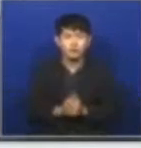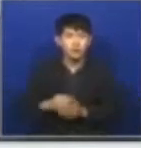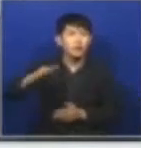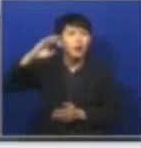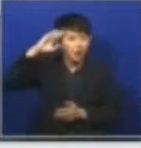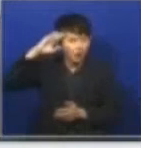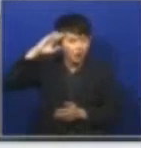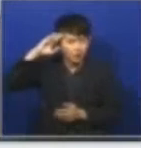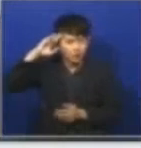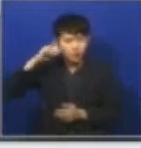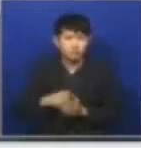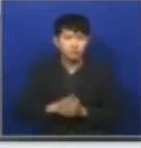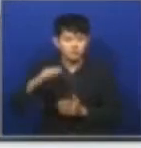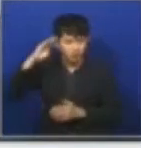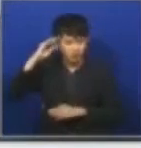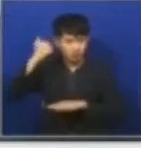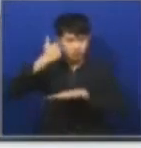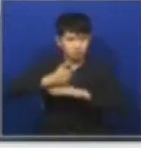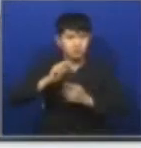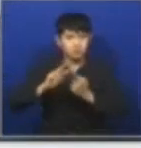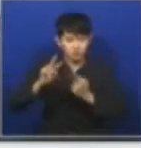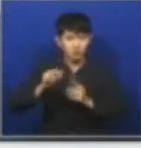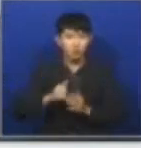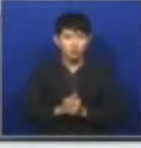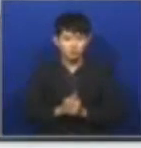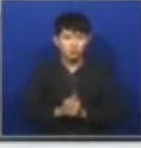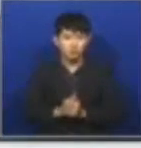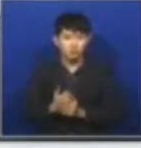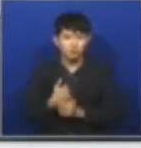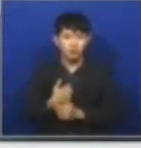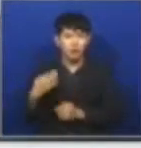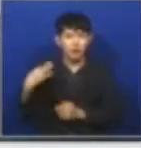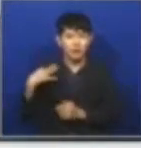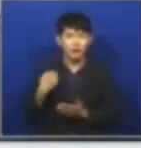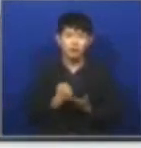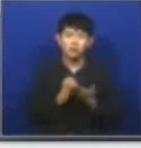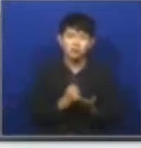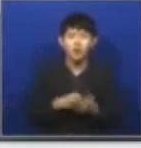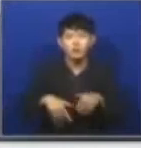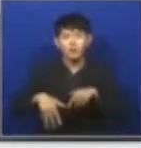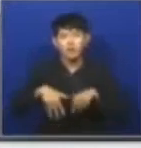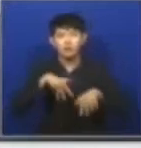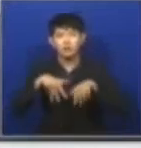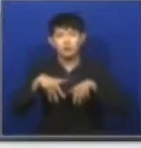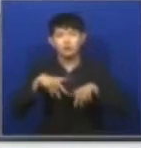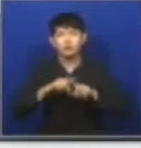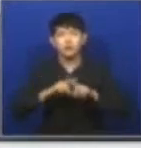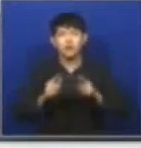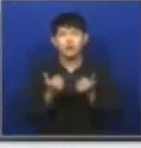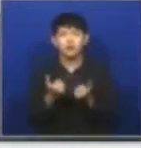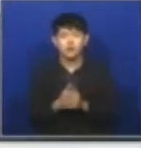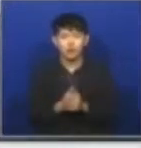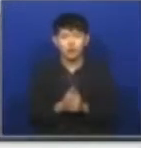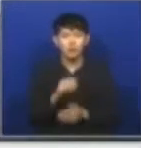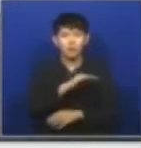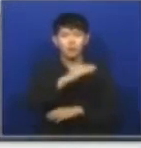ละแม่ทัพภาคที่สองสมัยนั้นอาสาประชาชนเข้าไปอยู่บ้านไทยสามัคคีวันนี้อุทยานแห่งชาติทับลานก